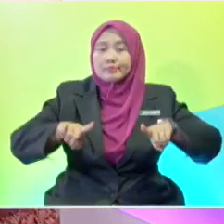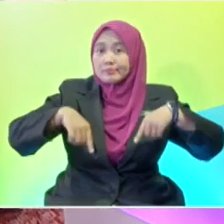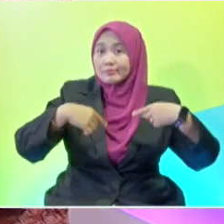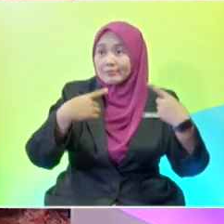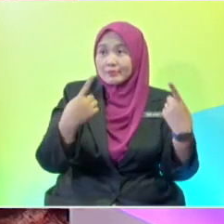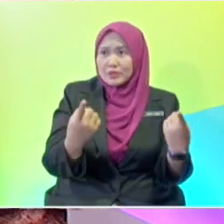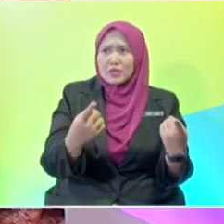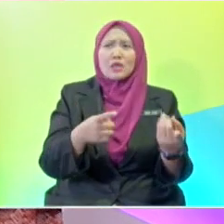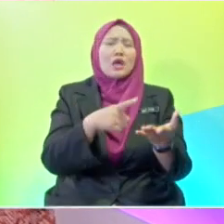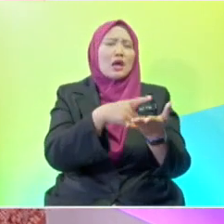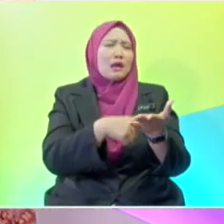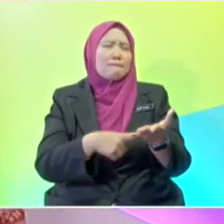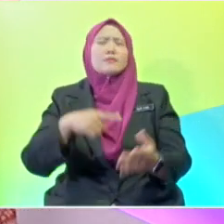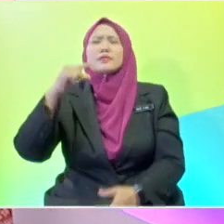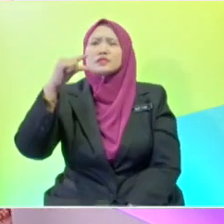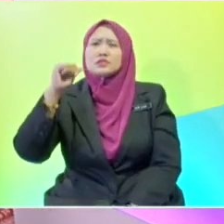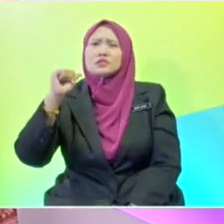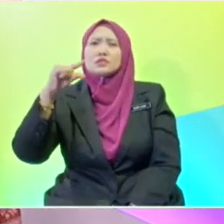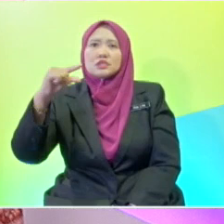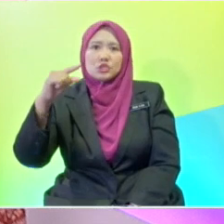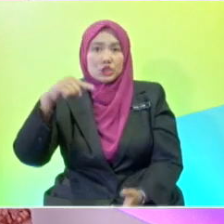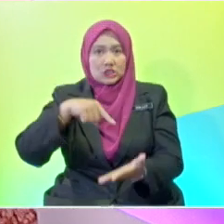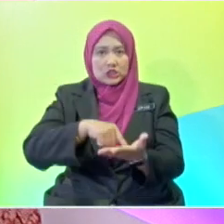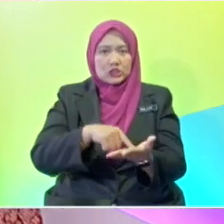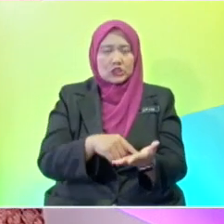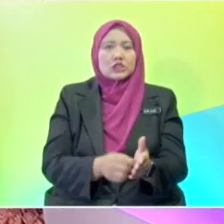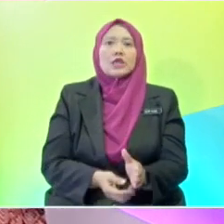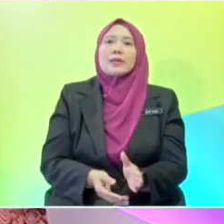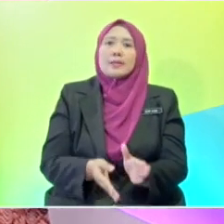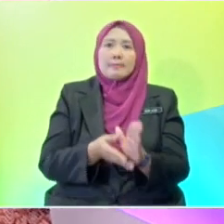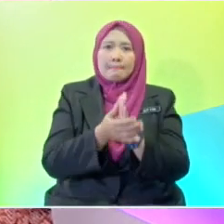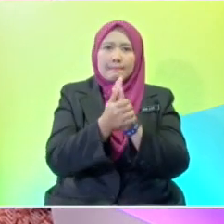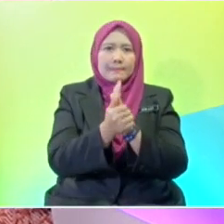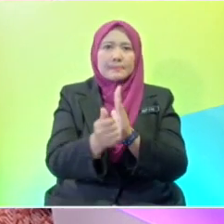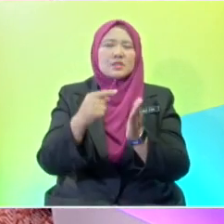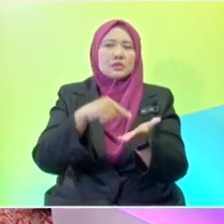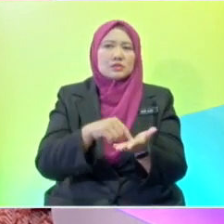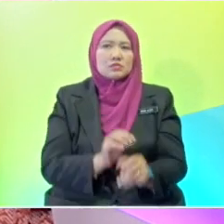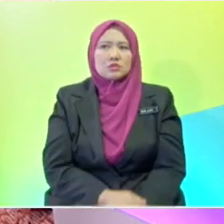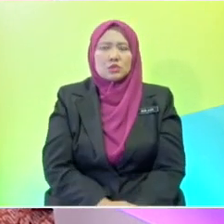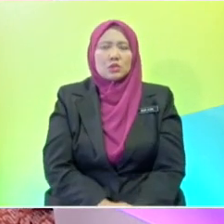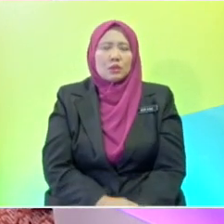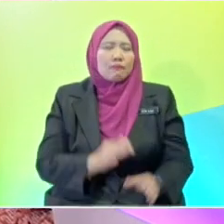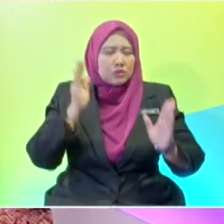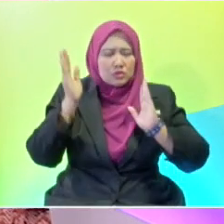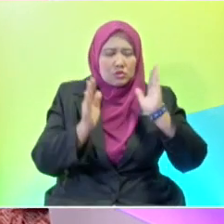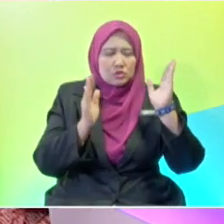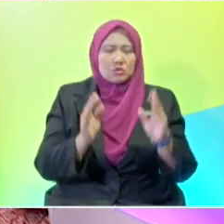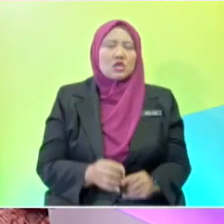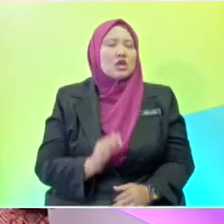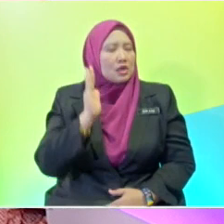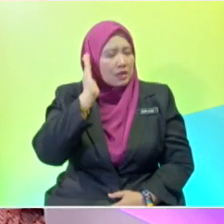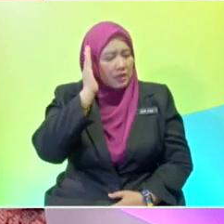di Malaysia ini ya sebenarnya untuk pengetahuan dan maklumat semua Malaysia sebenarnya bakal menuju negara itu yaitu